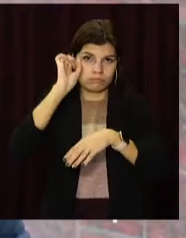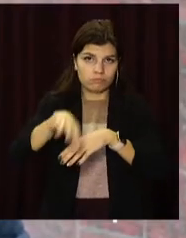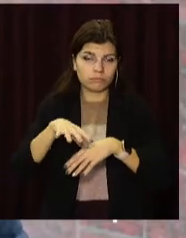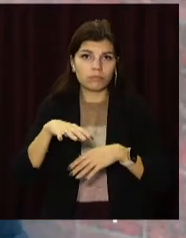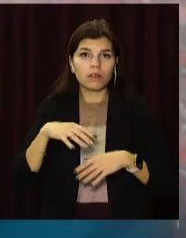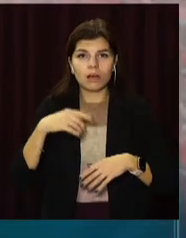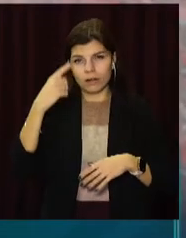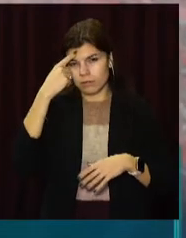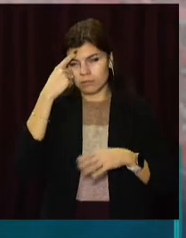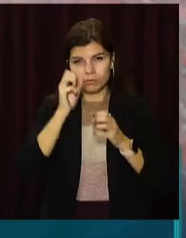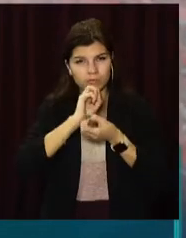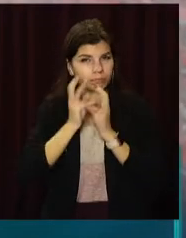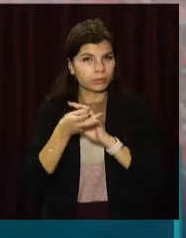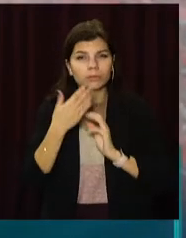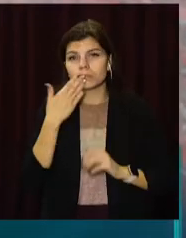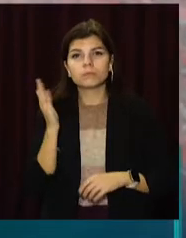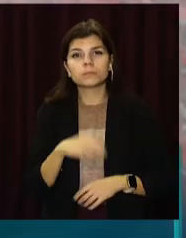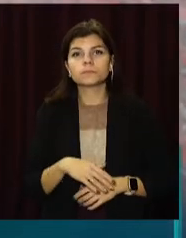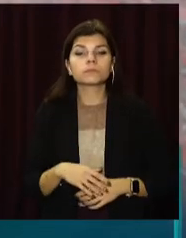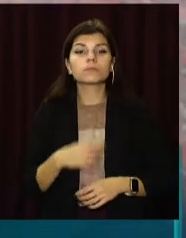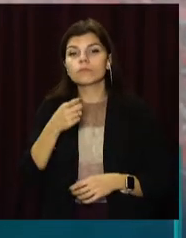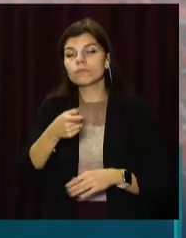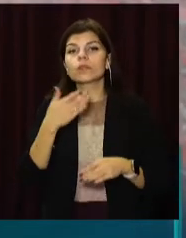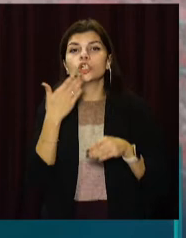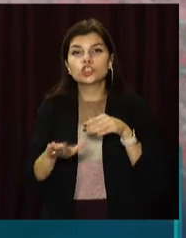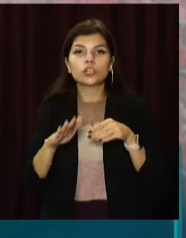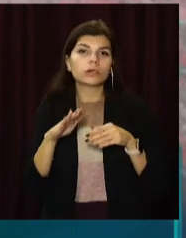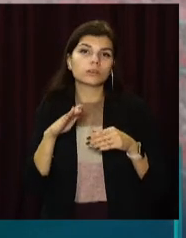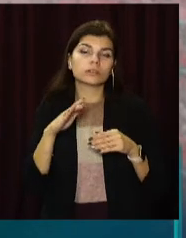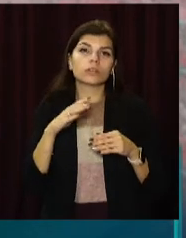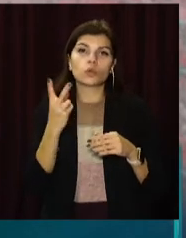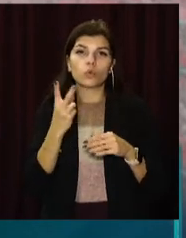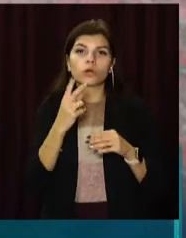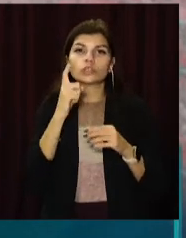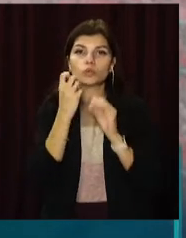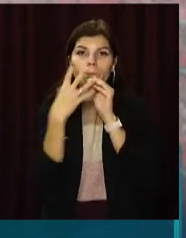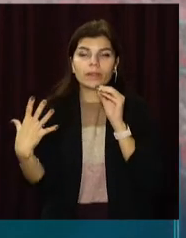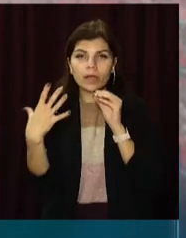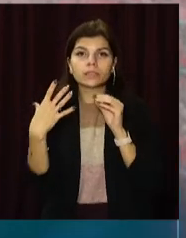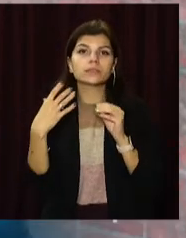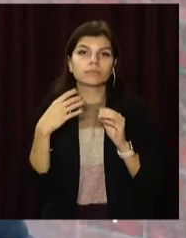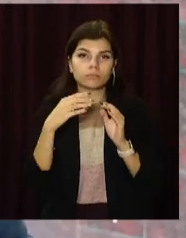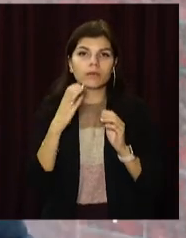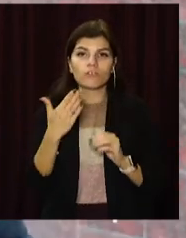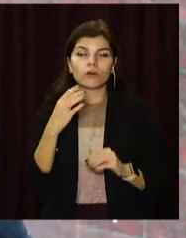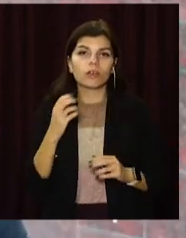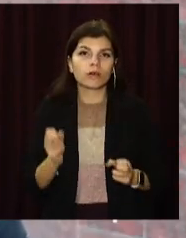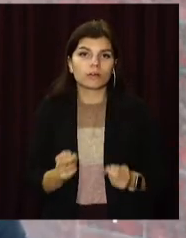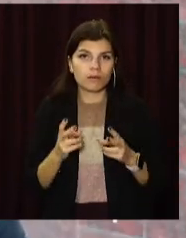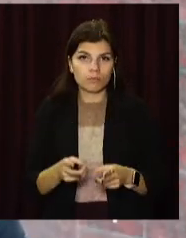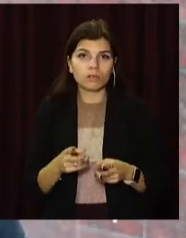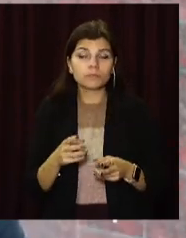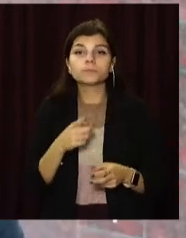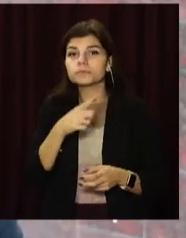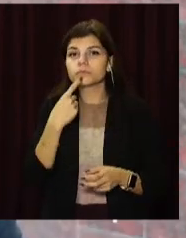Слідчими повідомлено про підозру даним чоловікам за частиною 2 статті 115 Кримінального кодексу України – умисне вбивство. Санкція